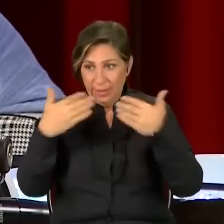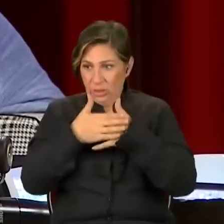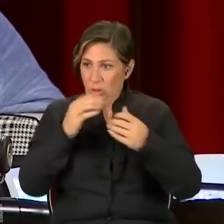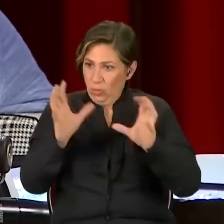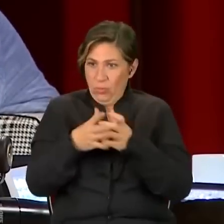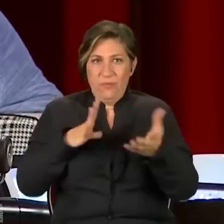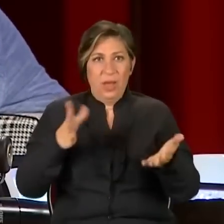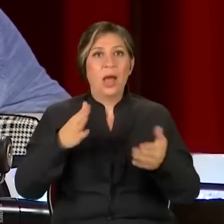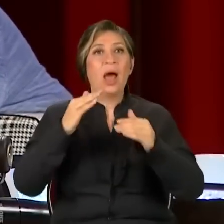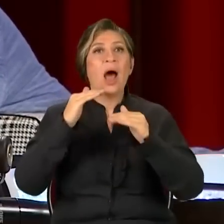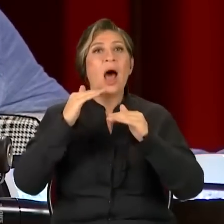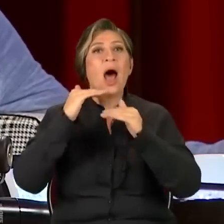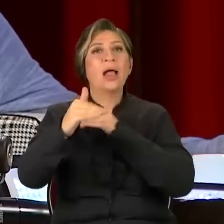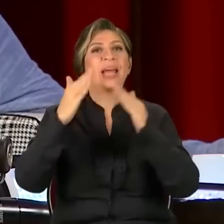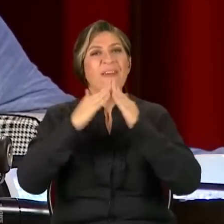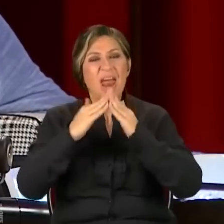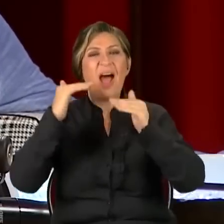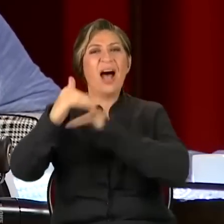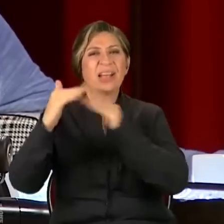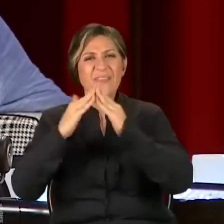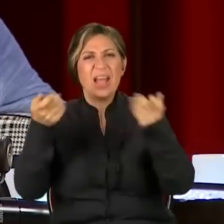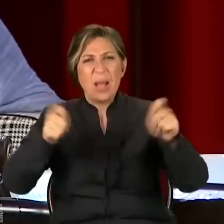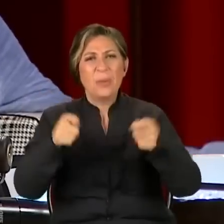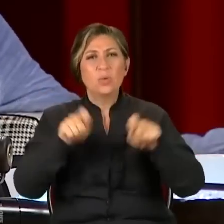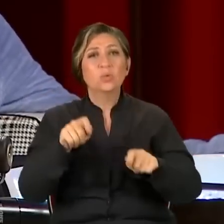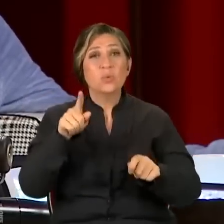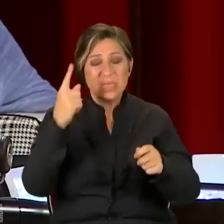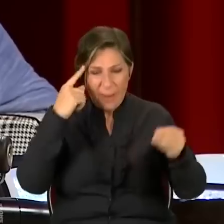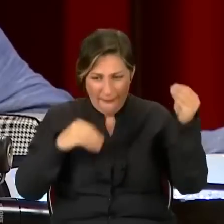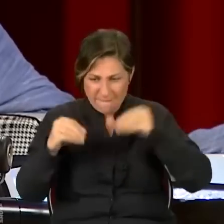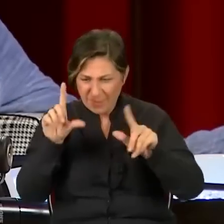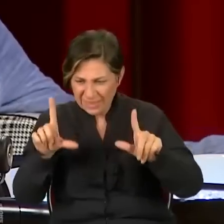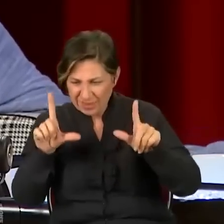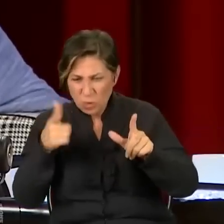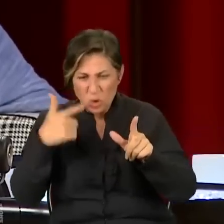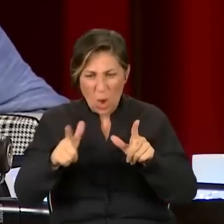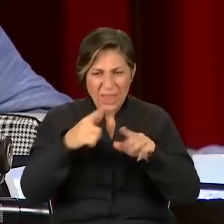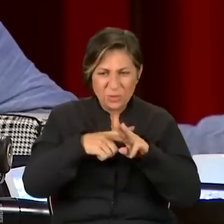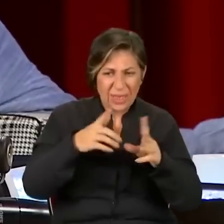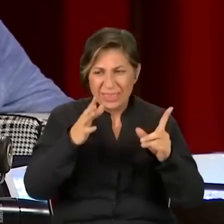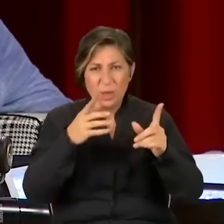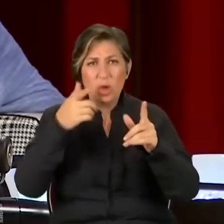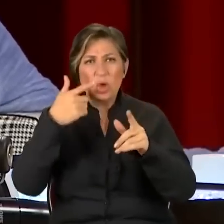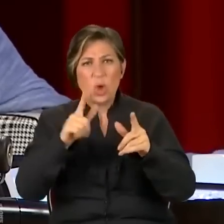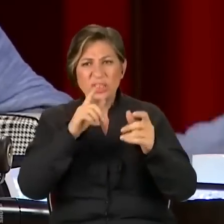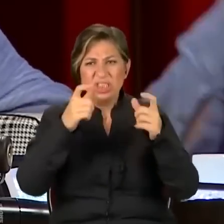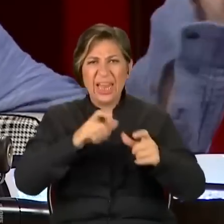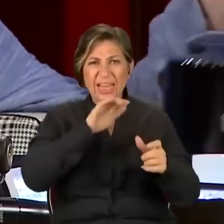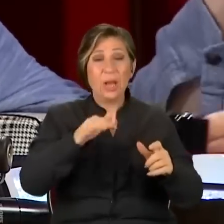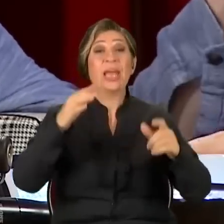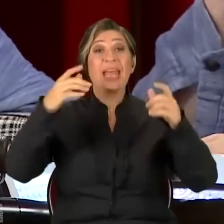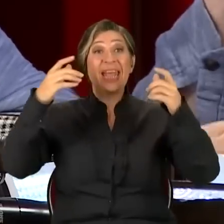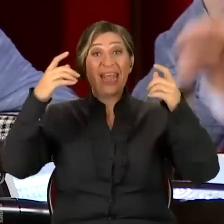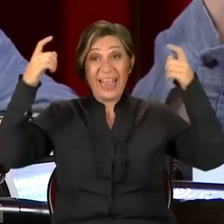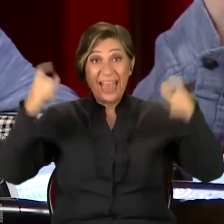kulübüm var. Evet. Halk evlerini kapatıyoruz falan filan. O zaman ne yapmamız lazım? Köy enstitüleri gidiyor. O zaman köy şehire geliyor. Ne yapma? Kent